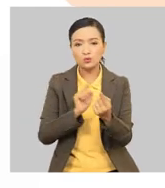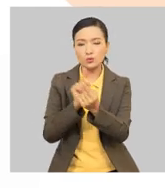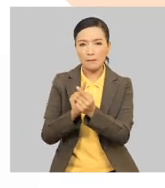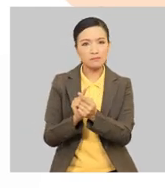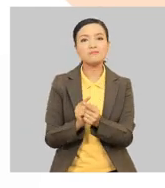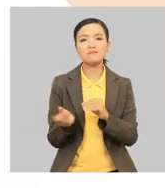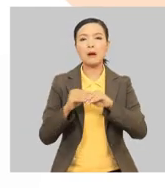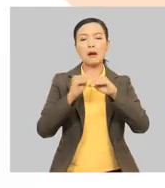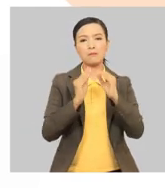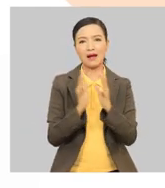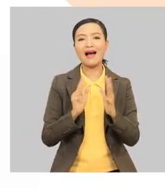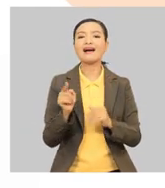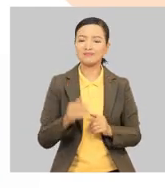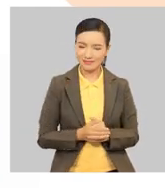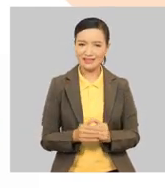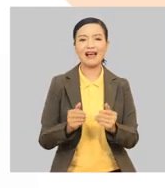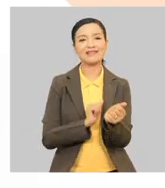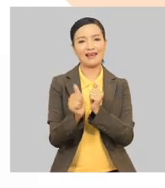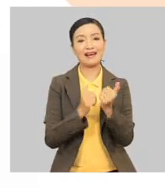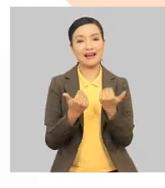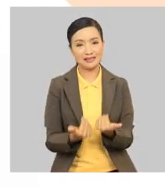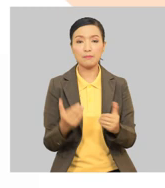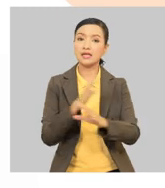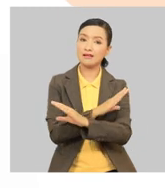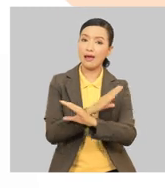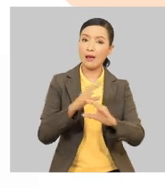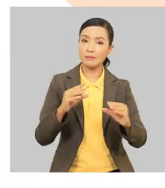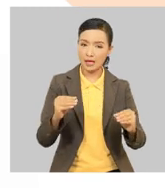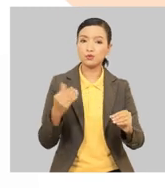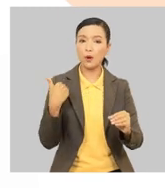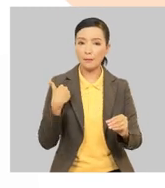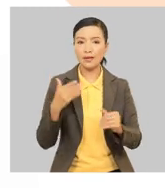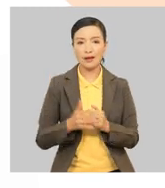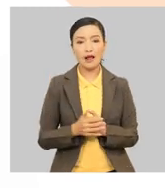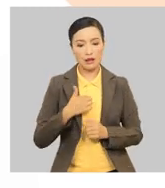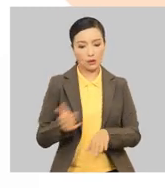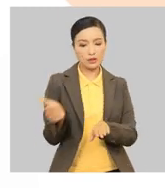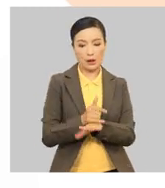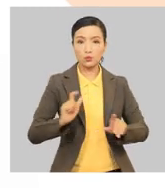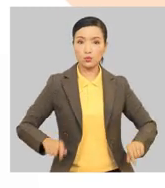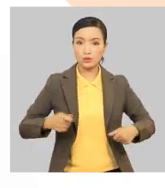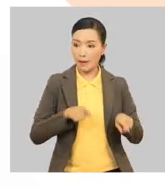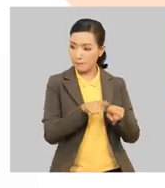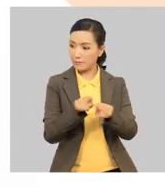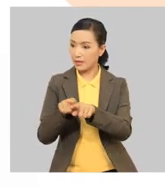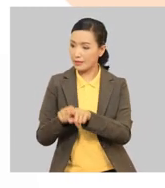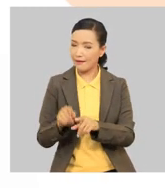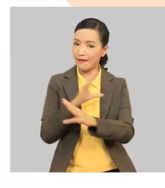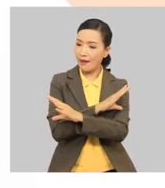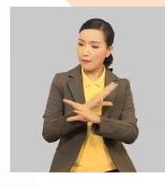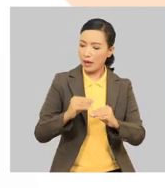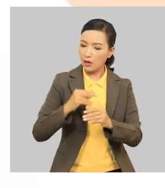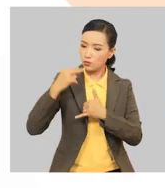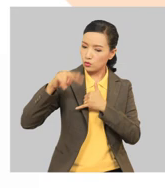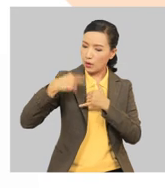เพิ่มขึ้นหลายคนเลยค่ะจากการประกวดครั้งนี้เราก็มีแลกเปลี่ยนในการเราเป็นคนที่นั่งวีลแชร์เหมือนกันก็แลกเปลี่ยนใน